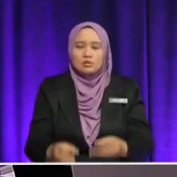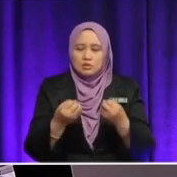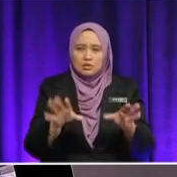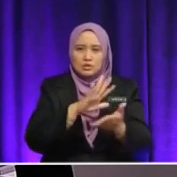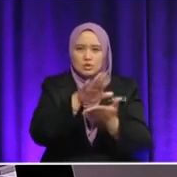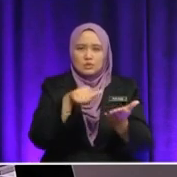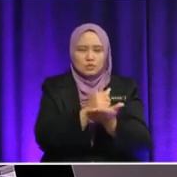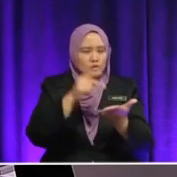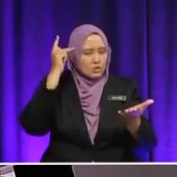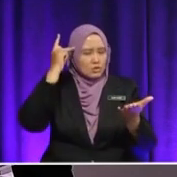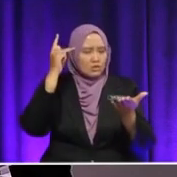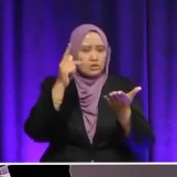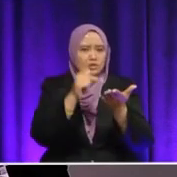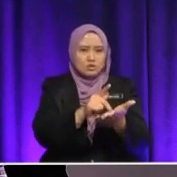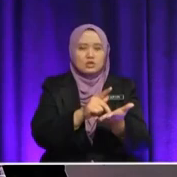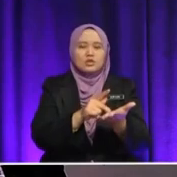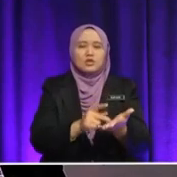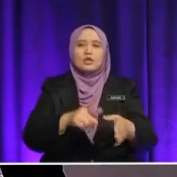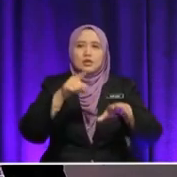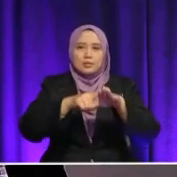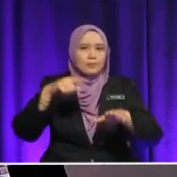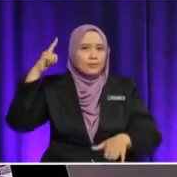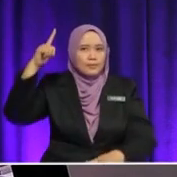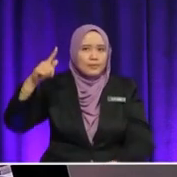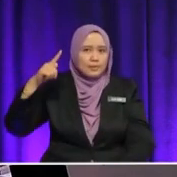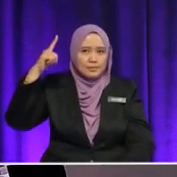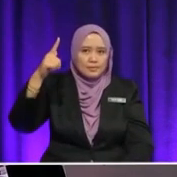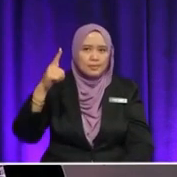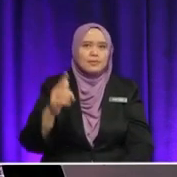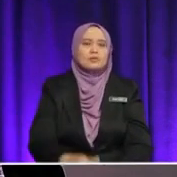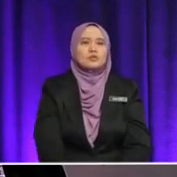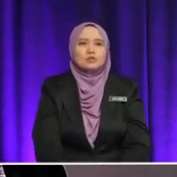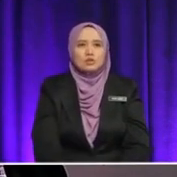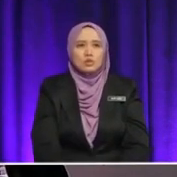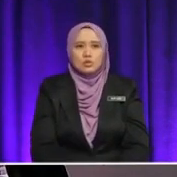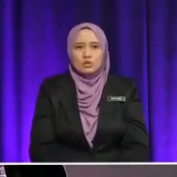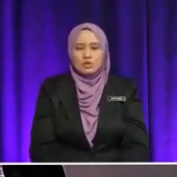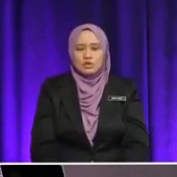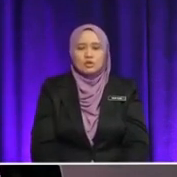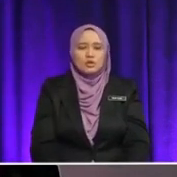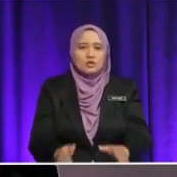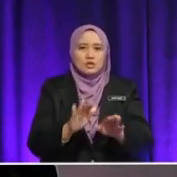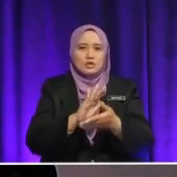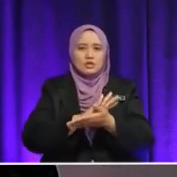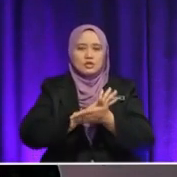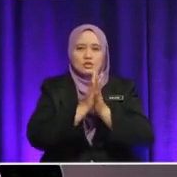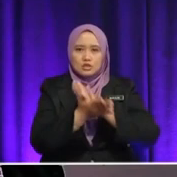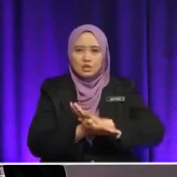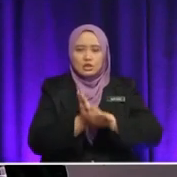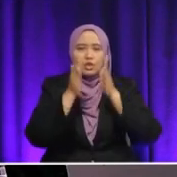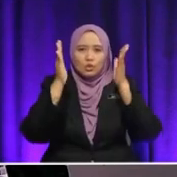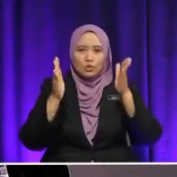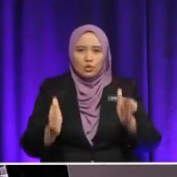London eh dan dia menjadi orang tengah bagi tua brahman untuk bertemu dengan ahli-ahli paling yang lain supaya